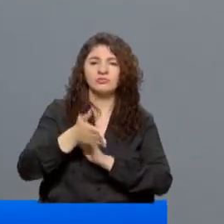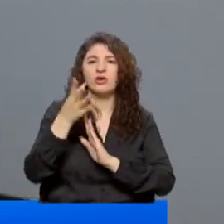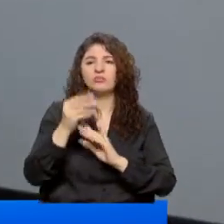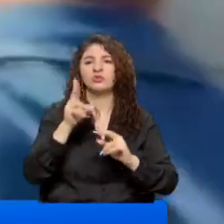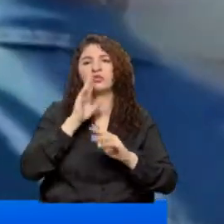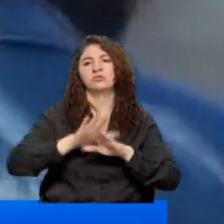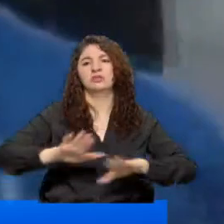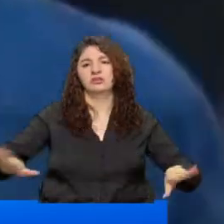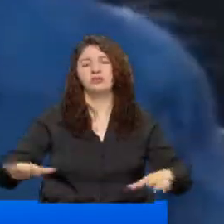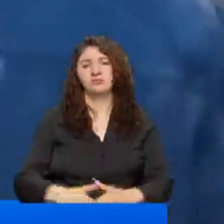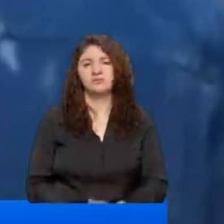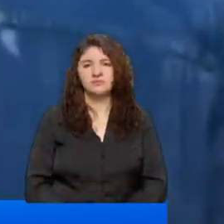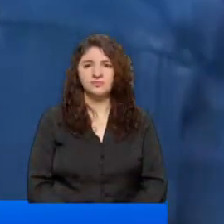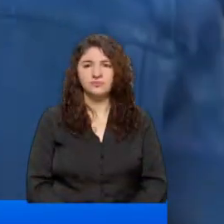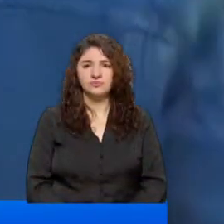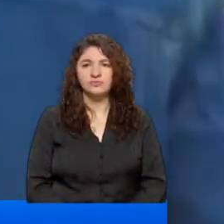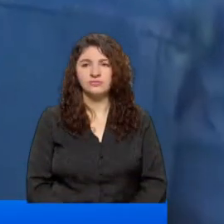son buldu